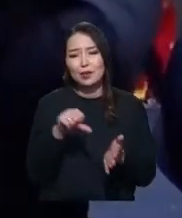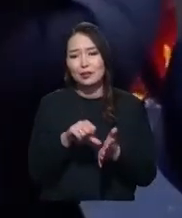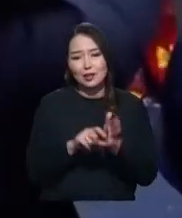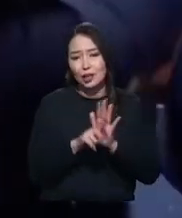дракона